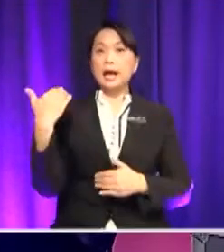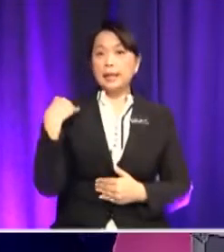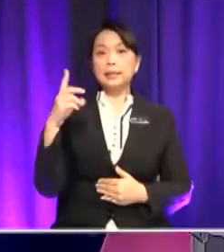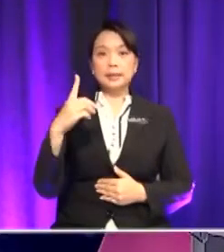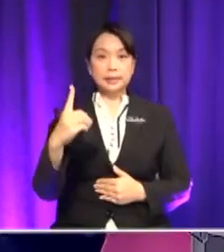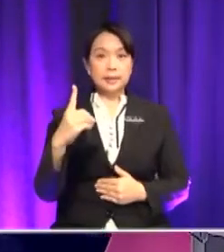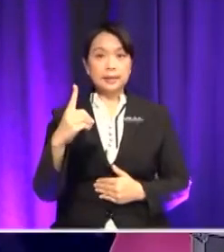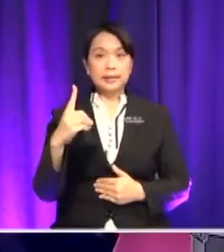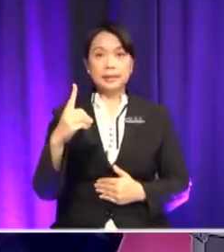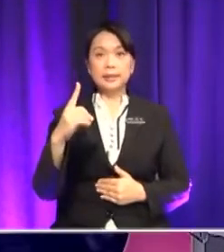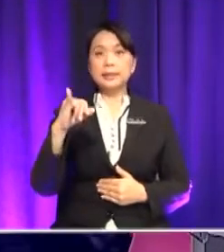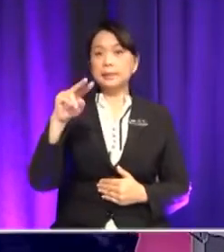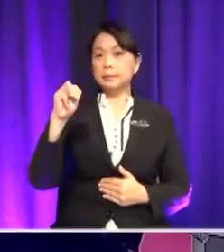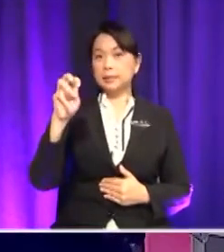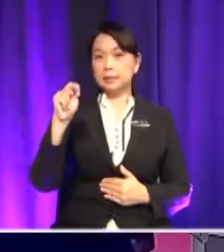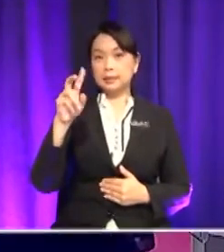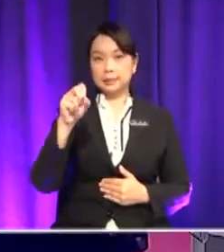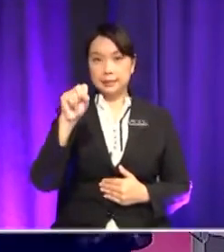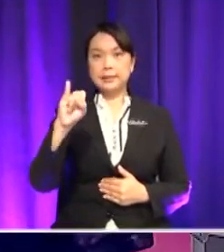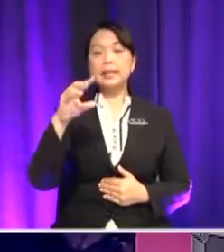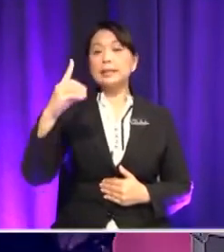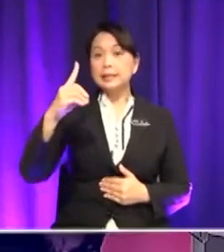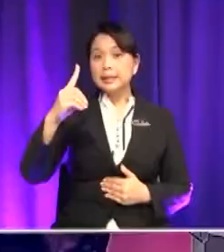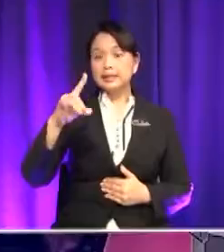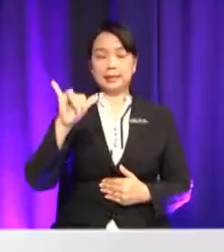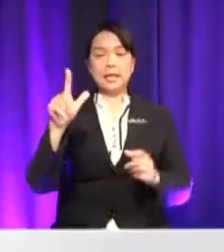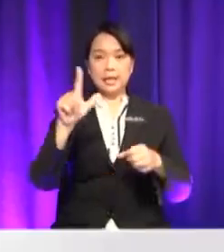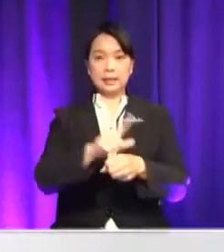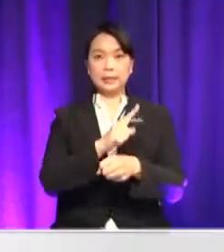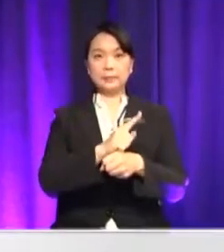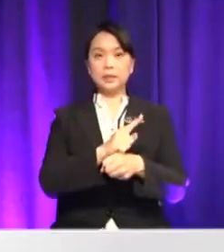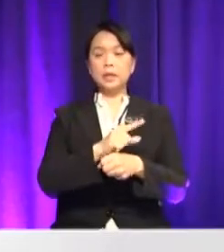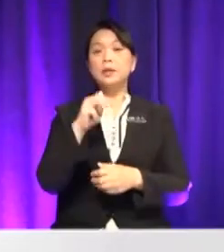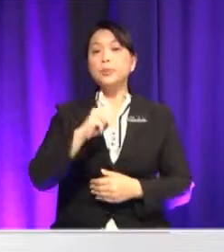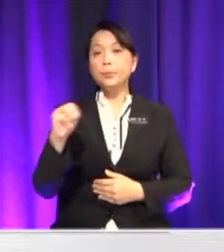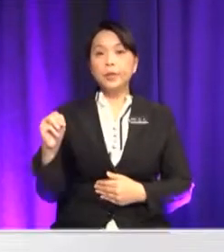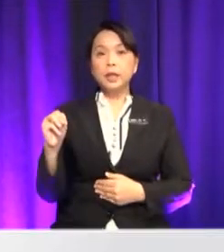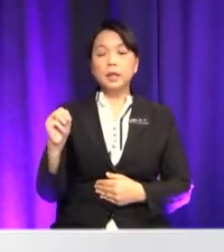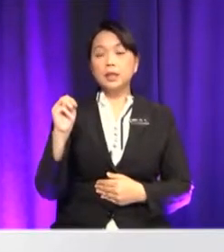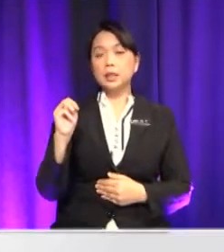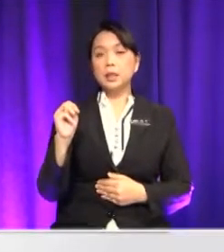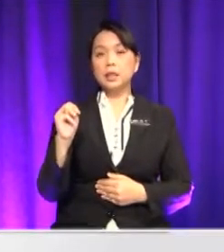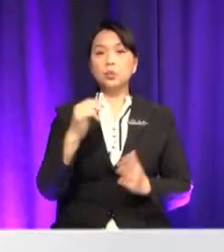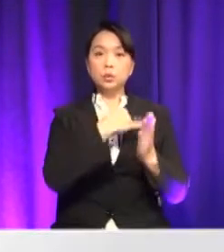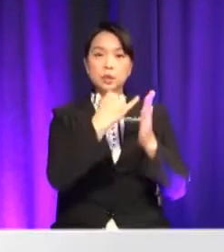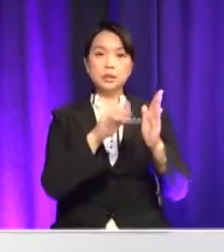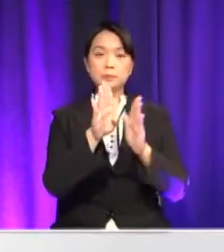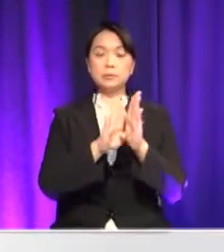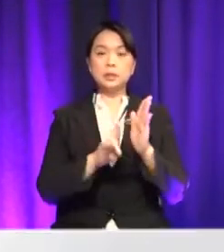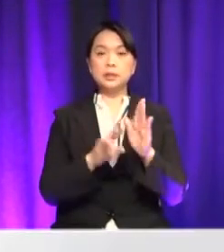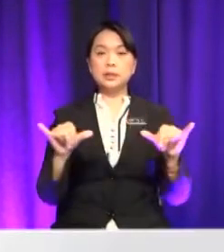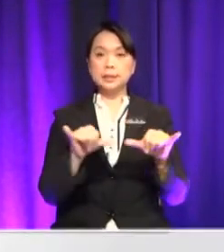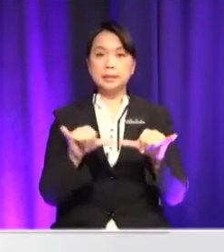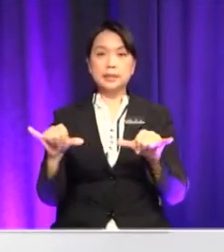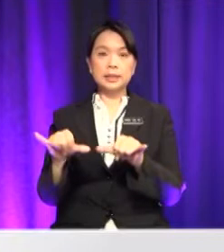lengkap. So cikgu nak tanya di antara keempat-empat murid ini, kebiasaannya lukisan berskala yang